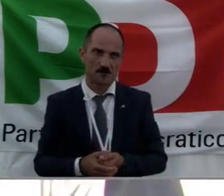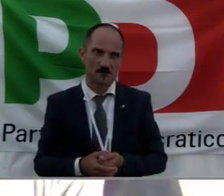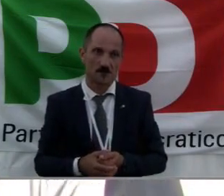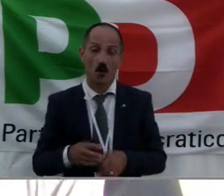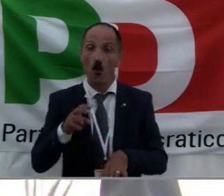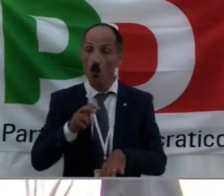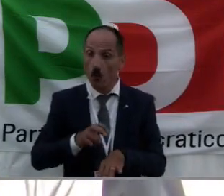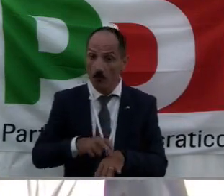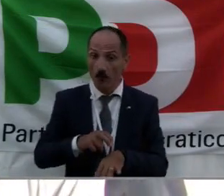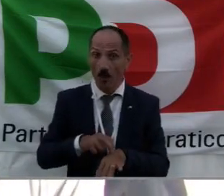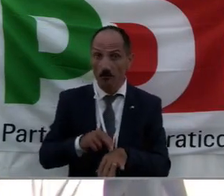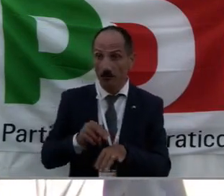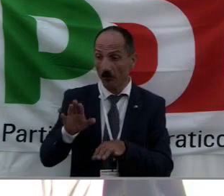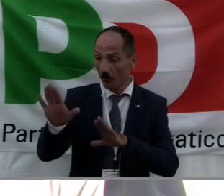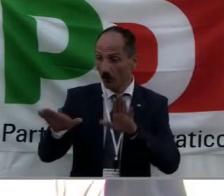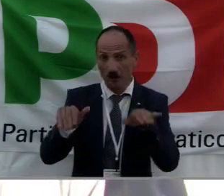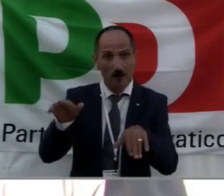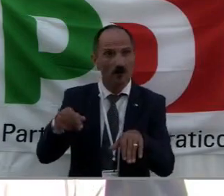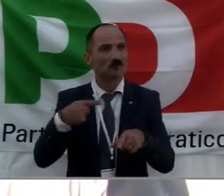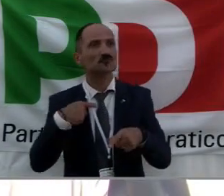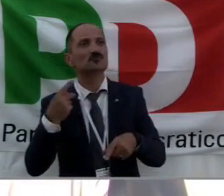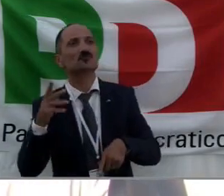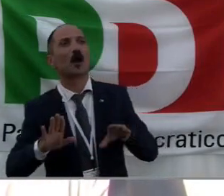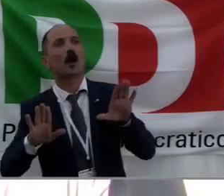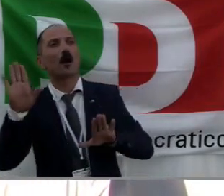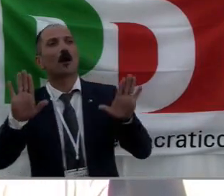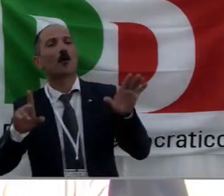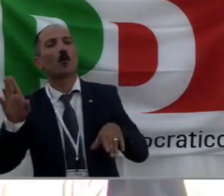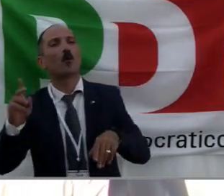Un medico. C'è un medico?